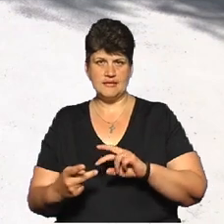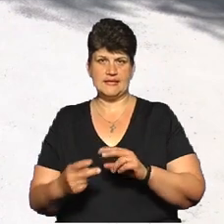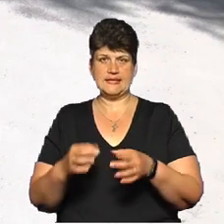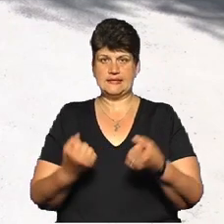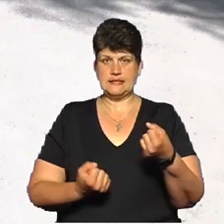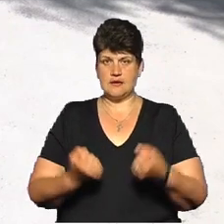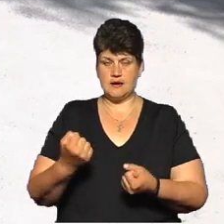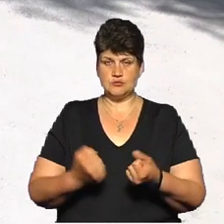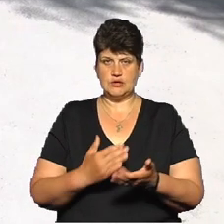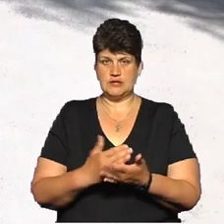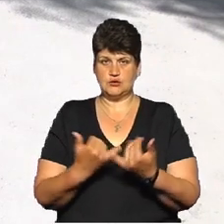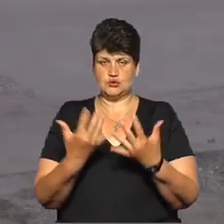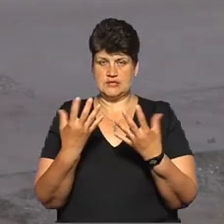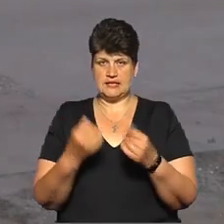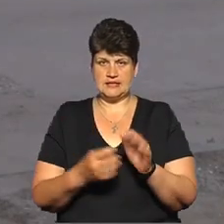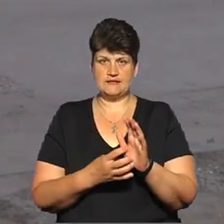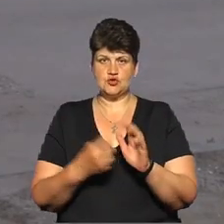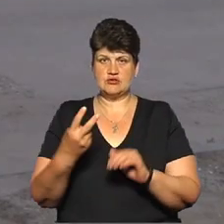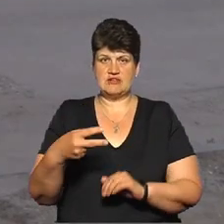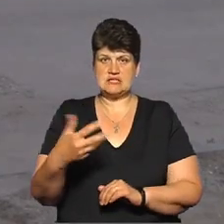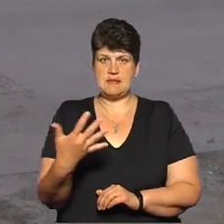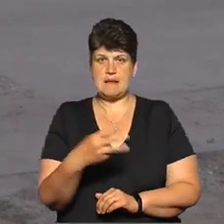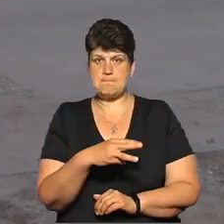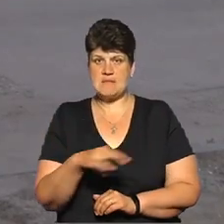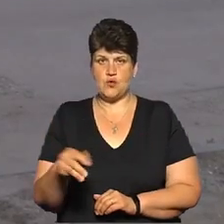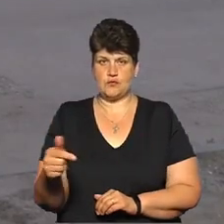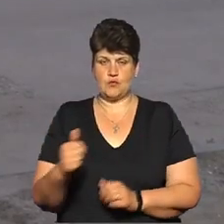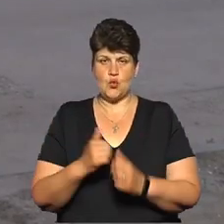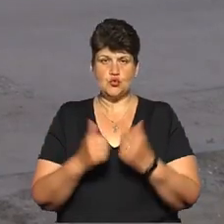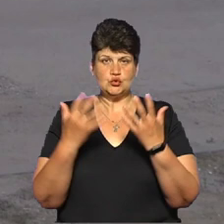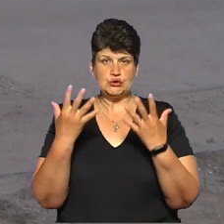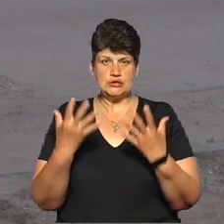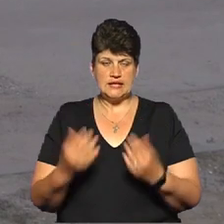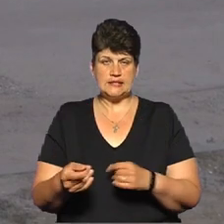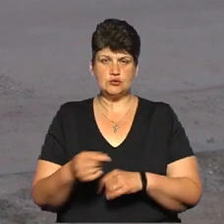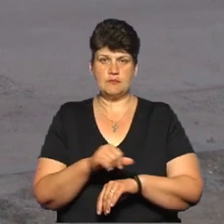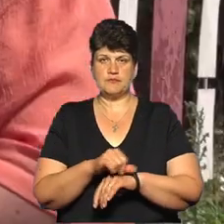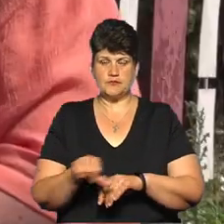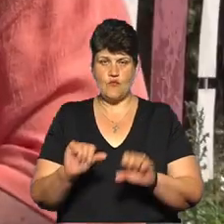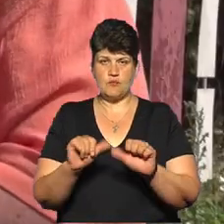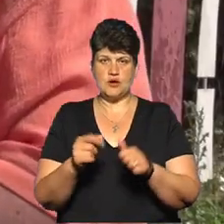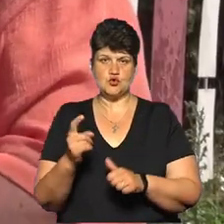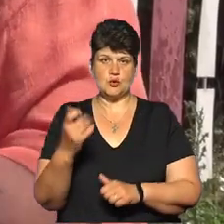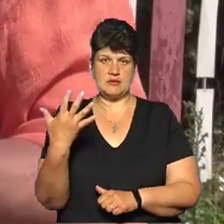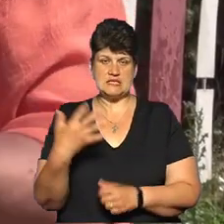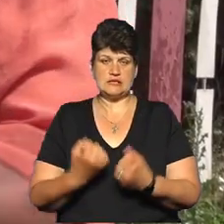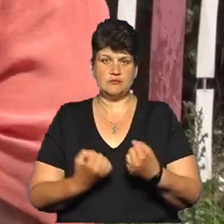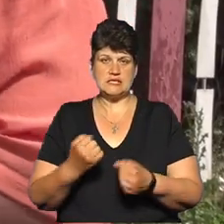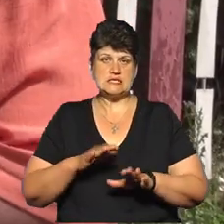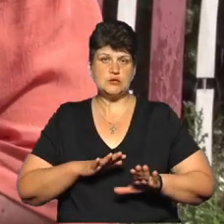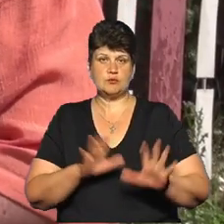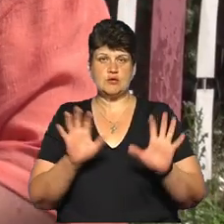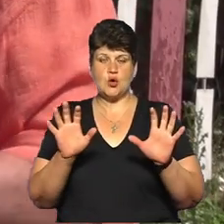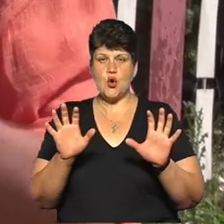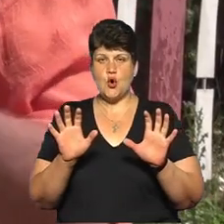день 925 мільйонів гривень. Щодня тернопільська митниця оформляє 150 автомобілів. Заступник голови обласної філії